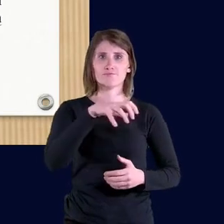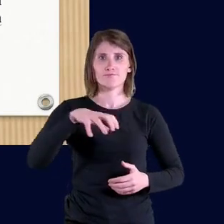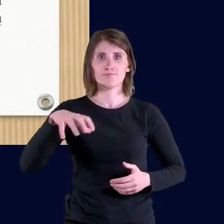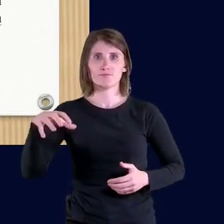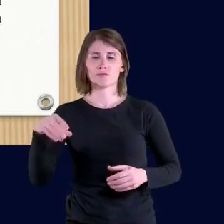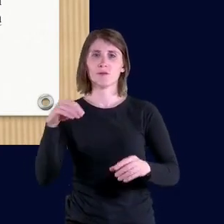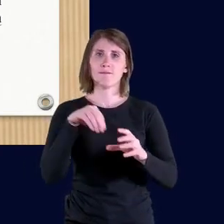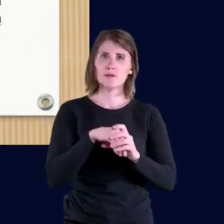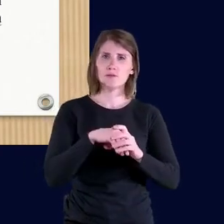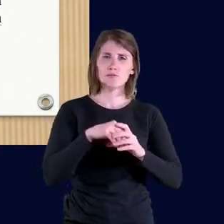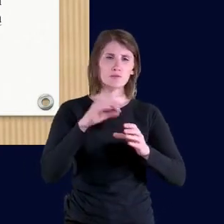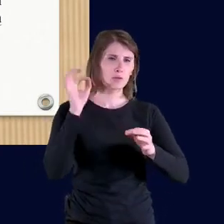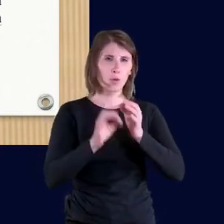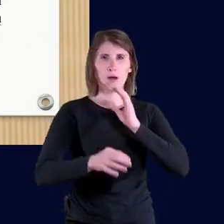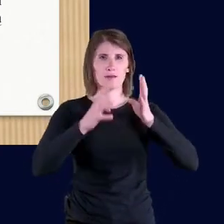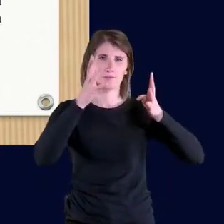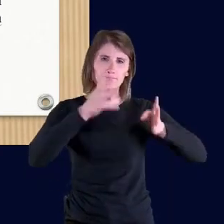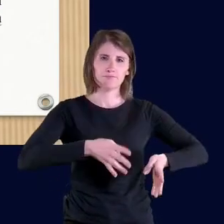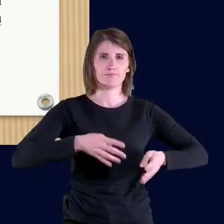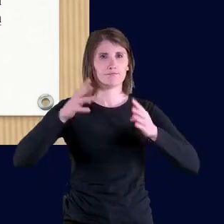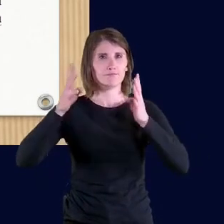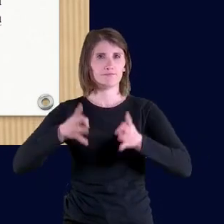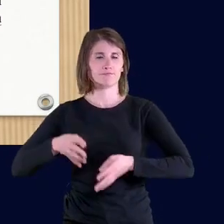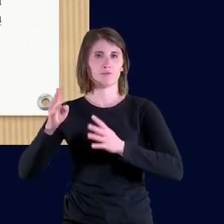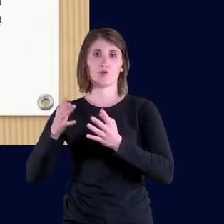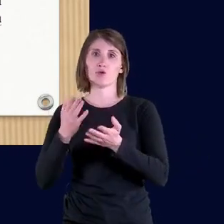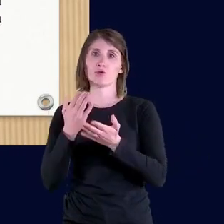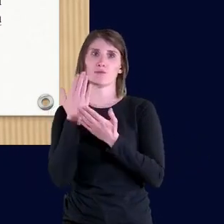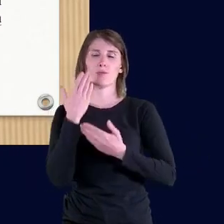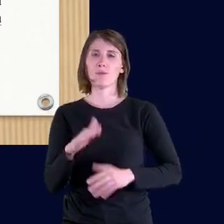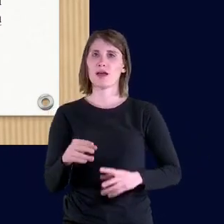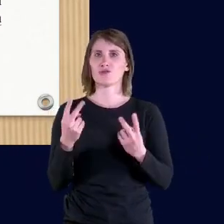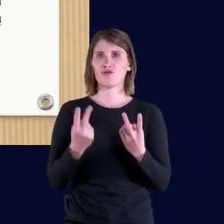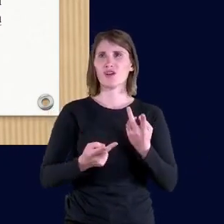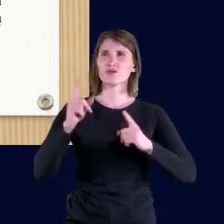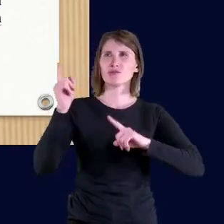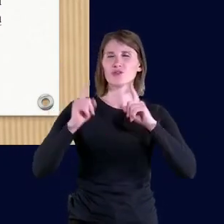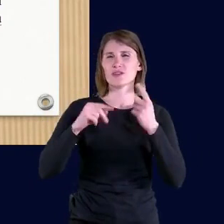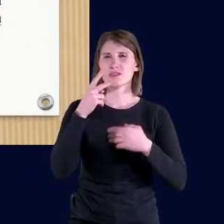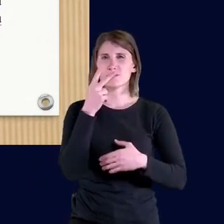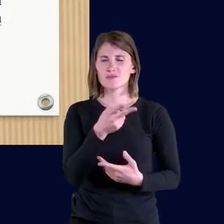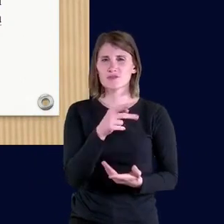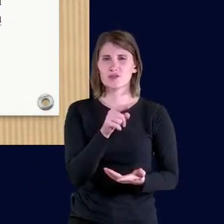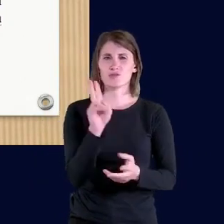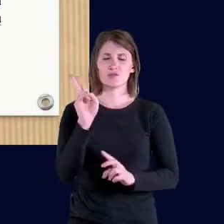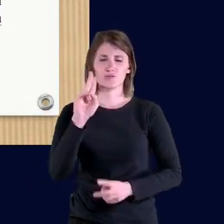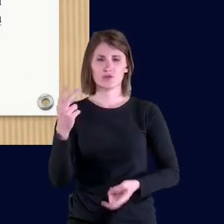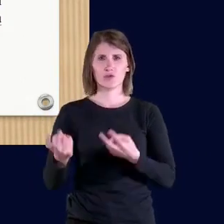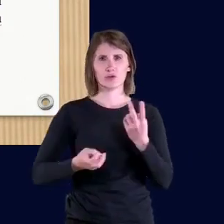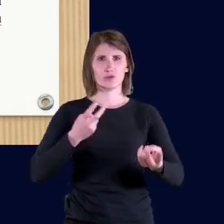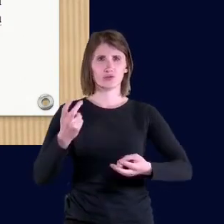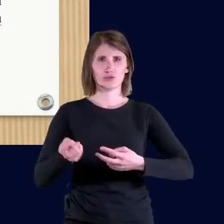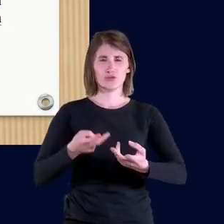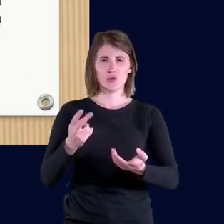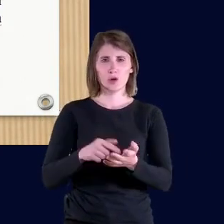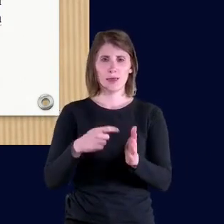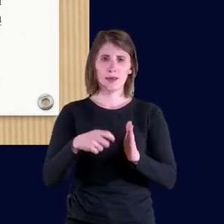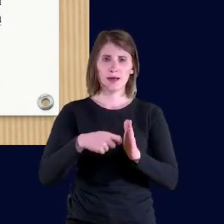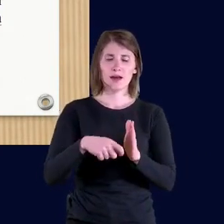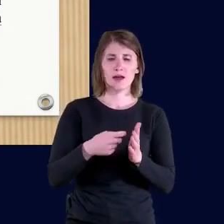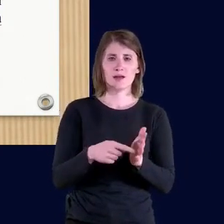rzetelny opis to jest bardzo ważne ponieważ Czasami zdarza się że ktoś Poszukuję jakiegoś nie wiem